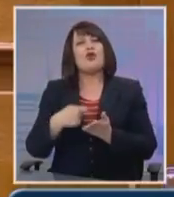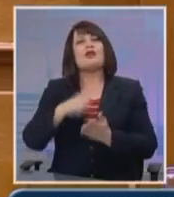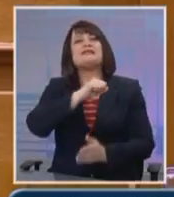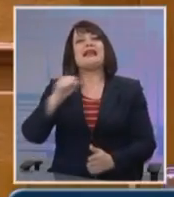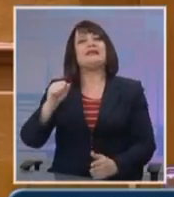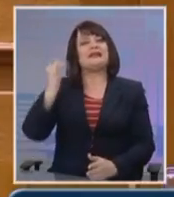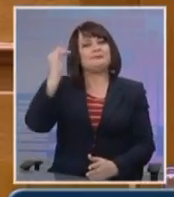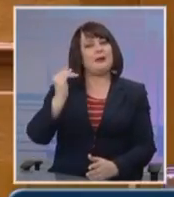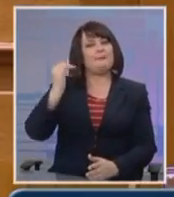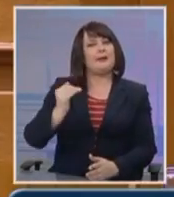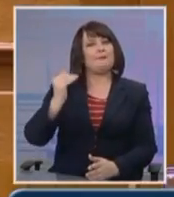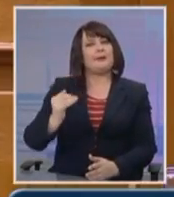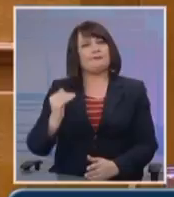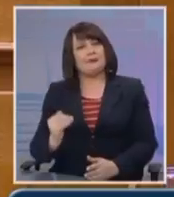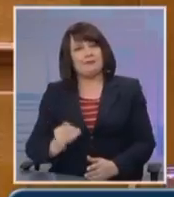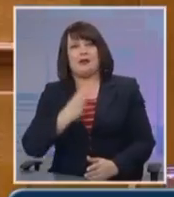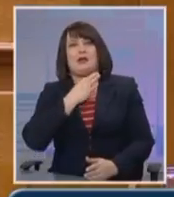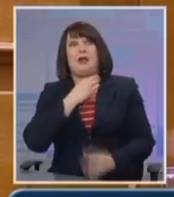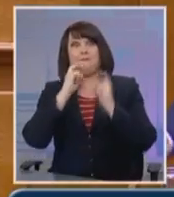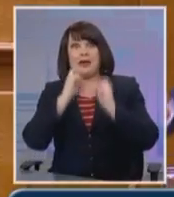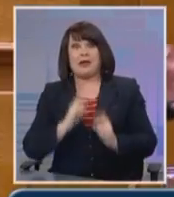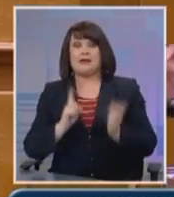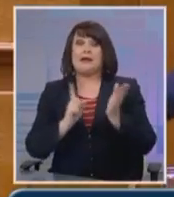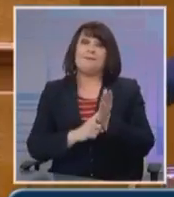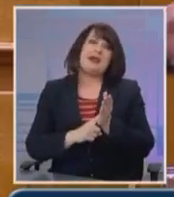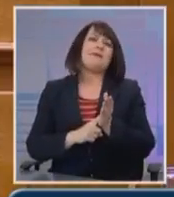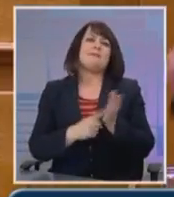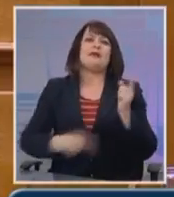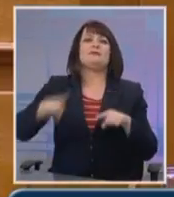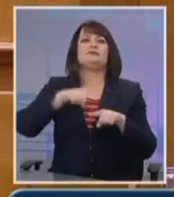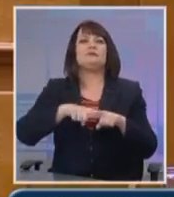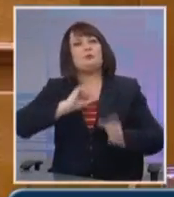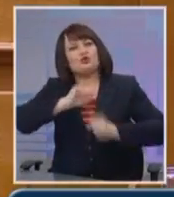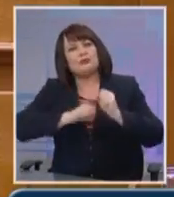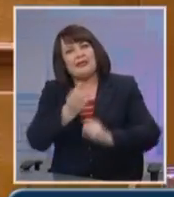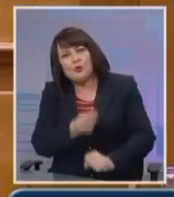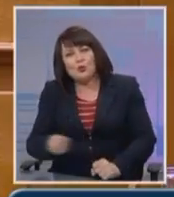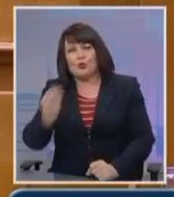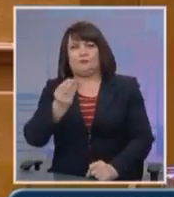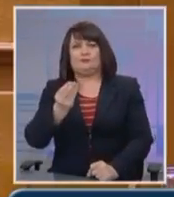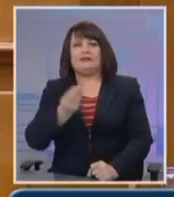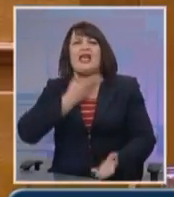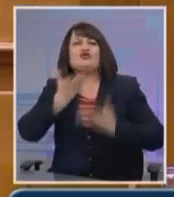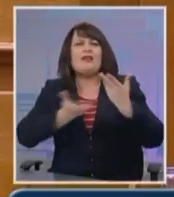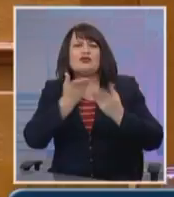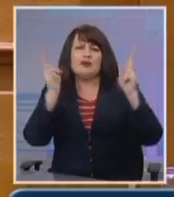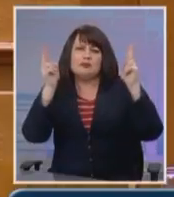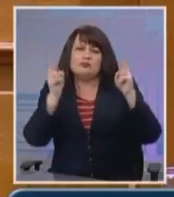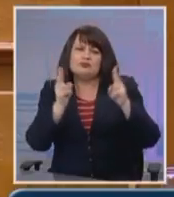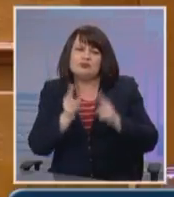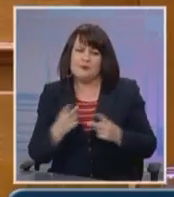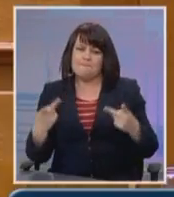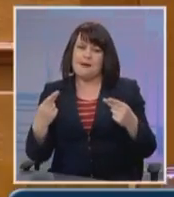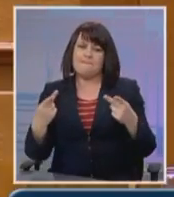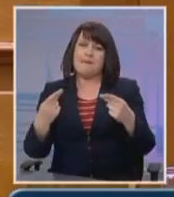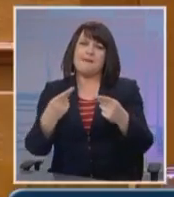συντελεστών. Και είναι απαραίτητο σήμερα να υπάρξει μια πρόσθετη προσπάθεια περικοπής δαπανών. Αυτή είναι αναγκαία